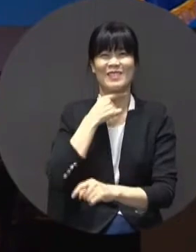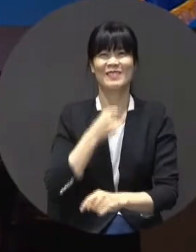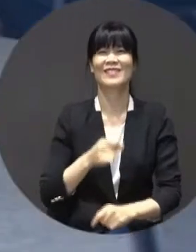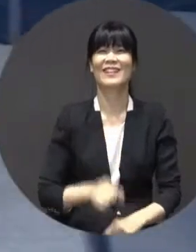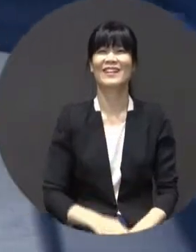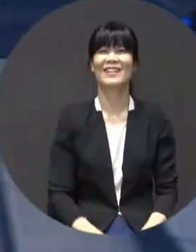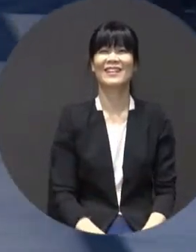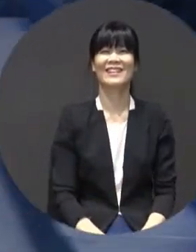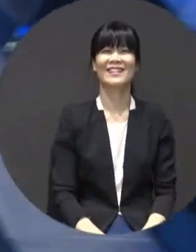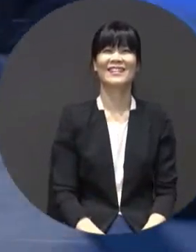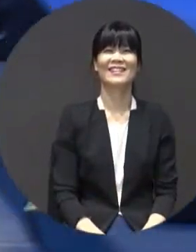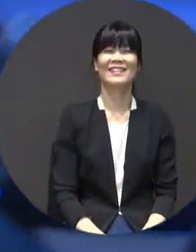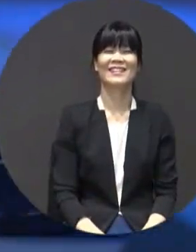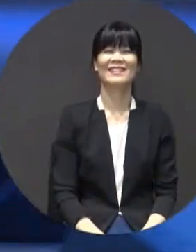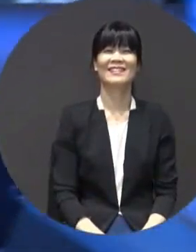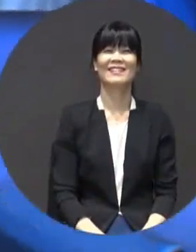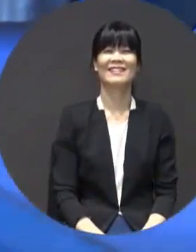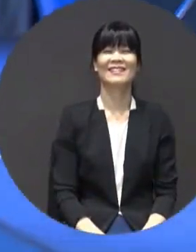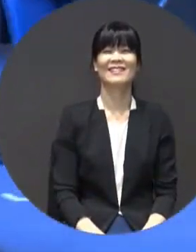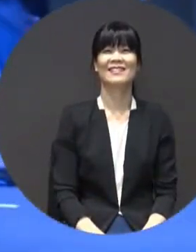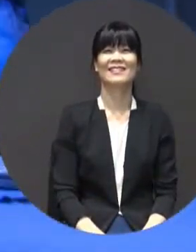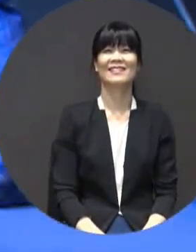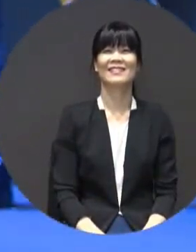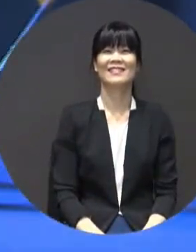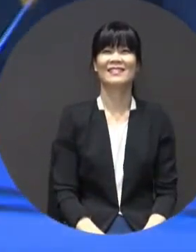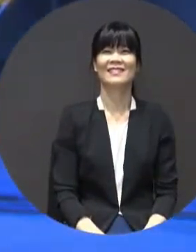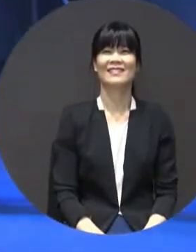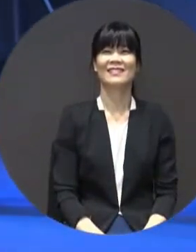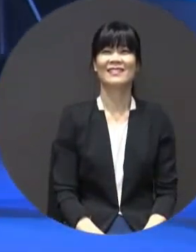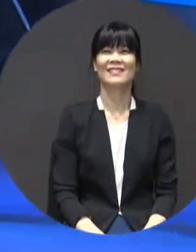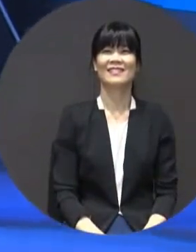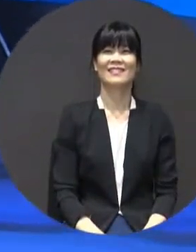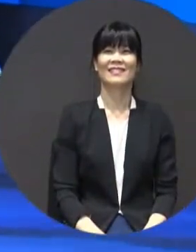네, 돌려드릴지 한번 보겠습니다.